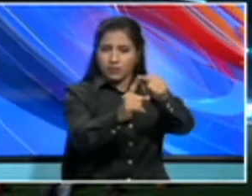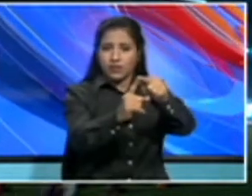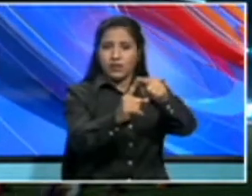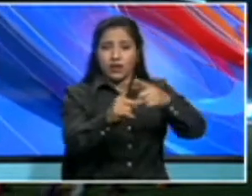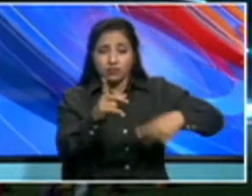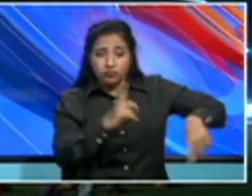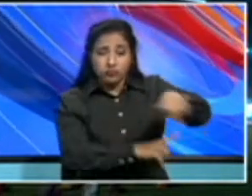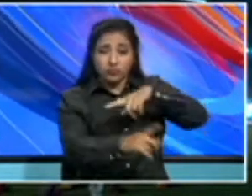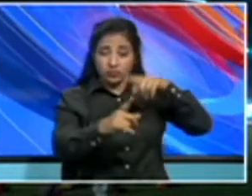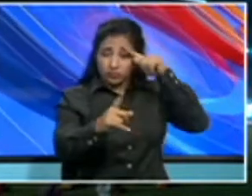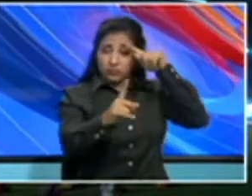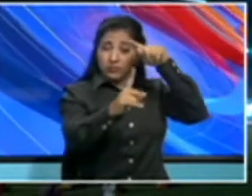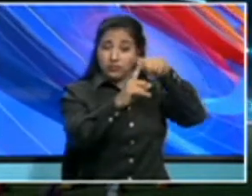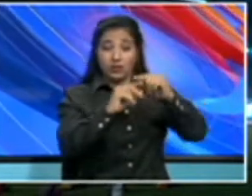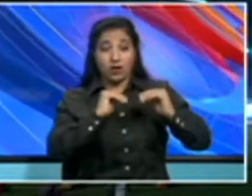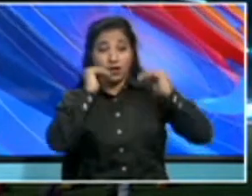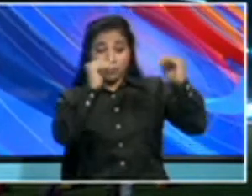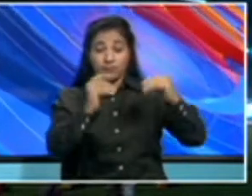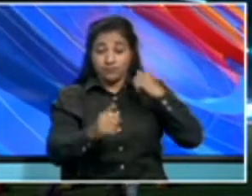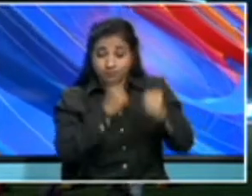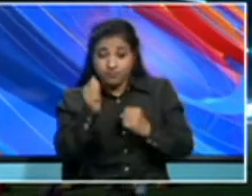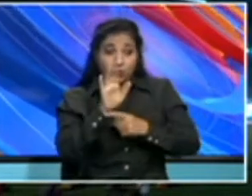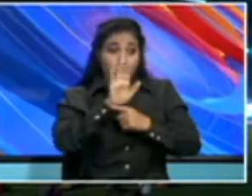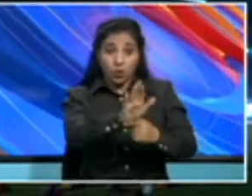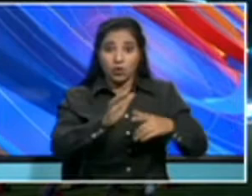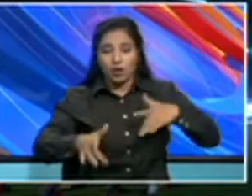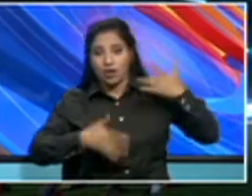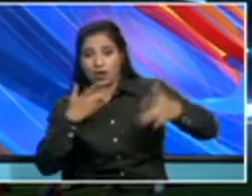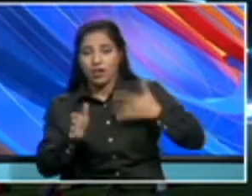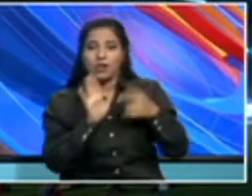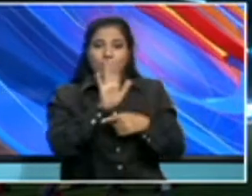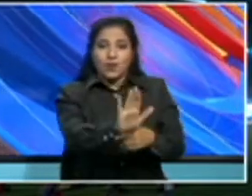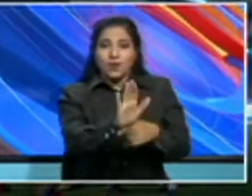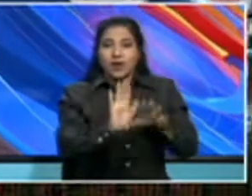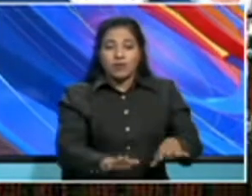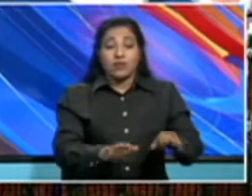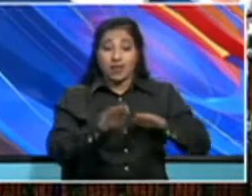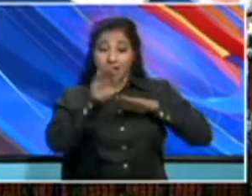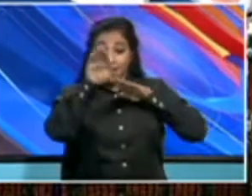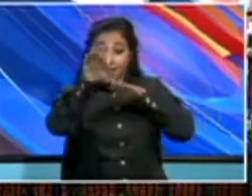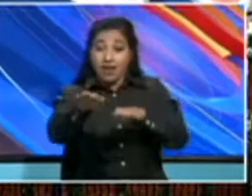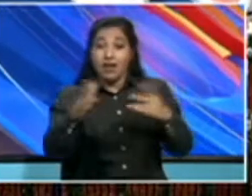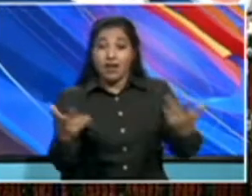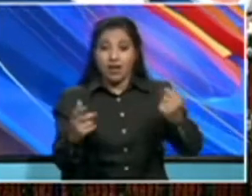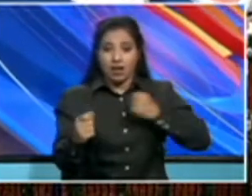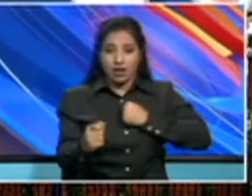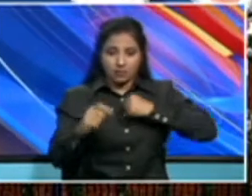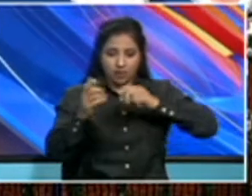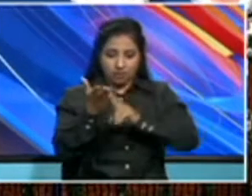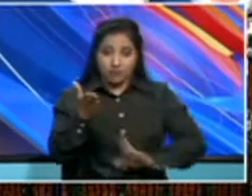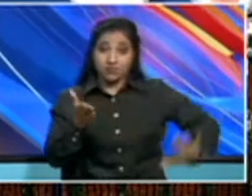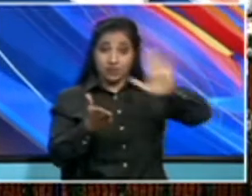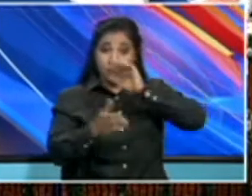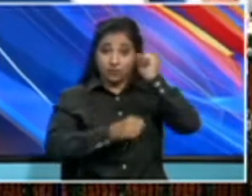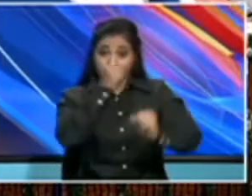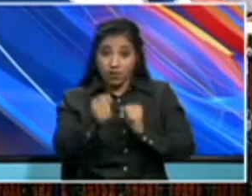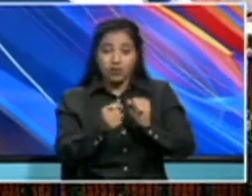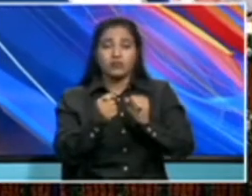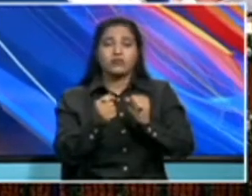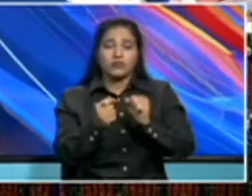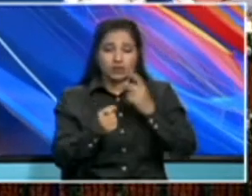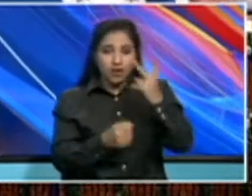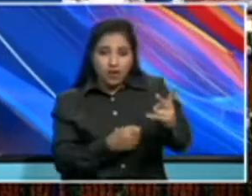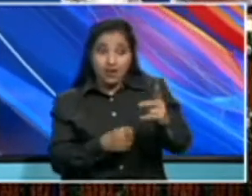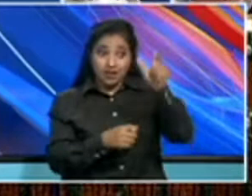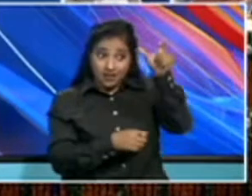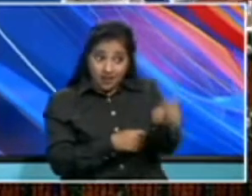को और अपना श्रेष्ठ प्रदर्शन दिखाने के लिए प्रेरित करता है और इसी पर आधारित है हमारा नेशनल गेम्स एंथम।